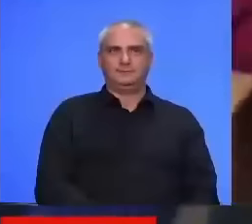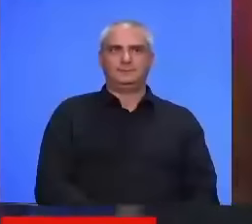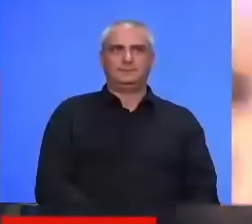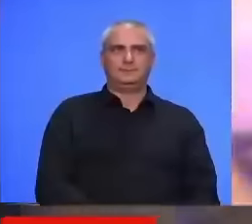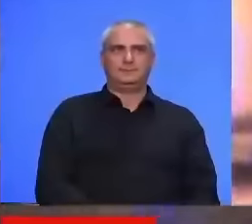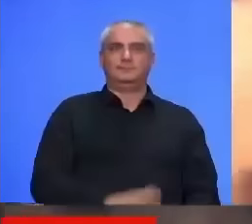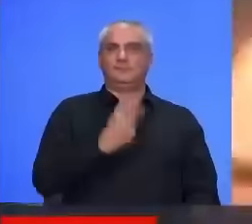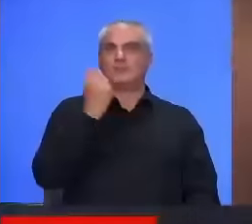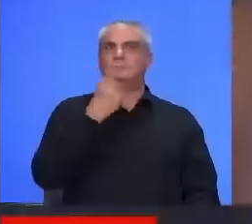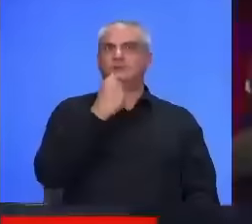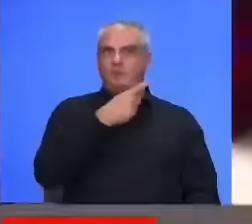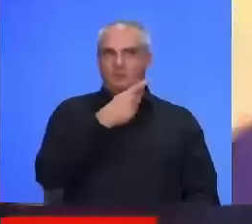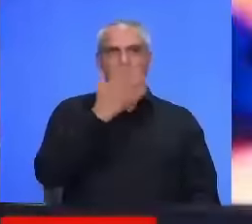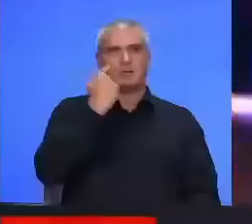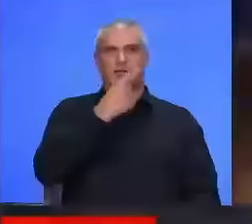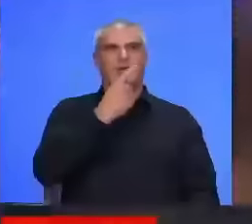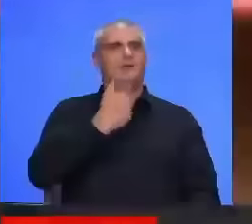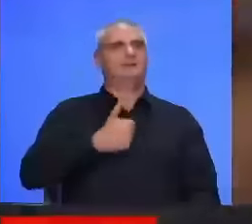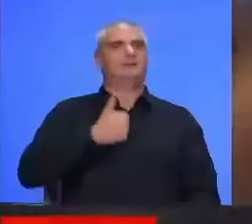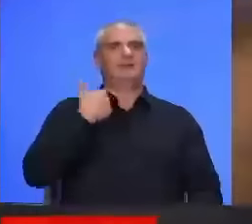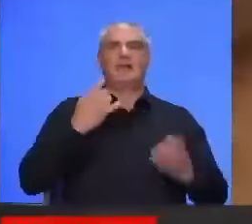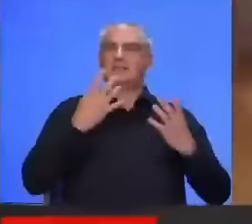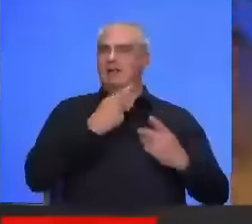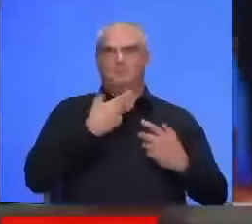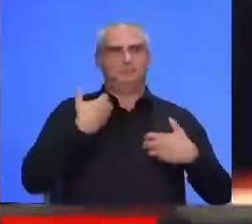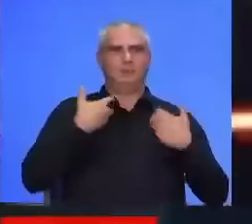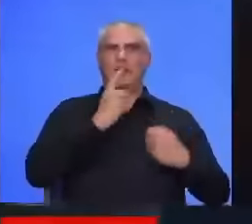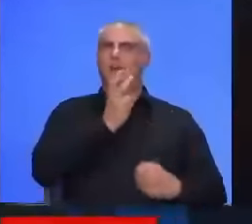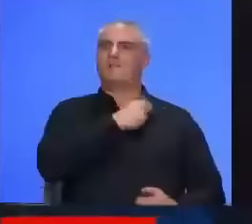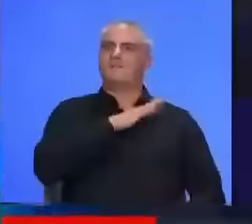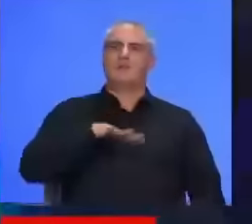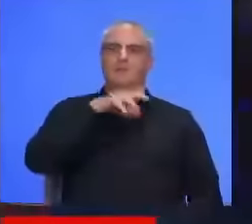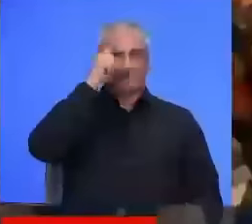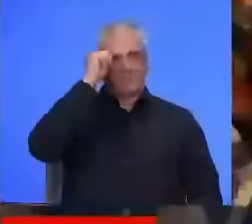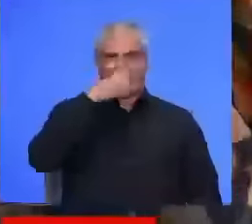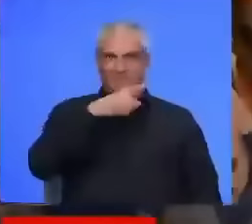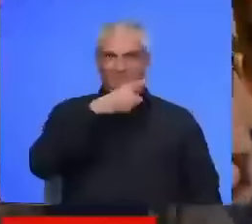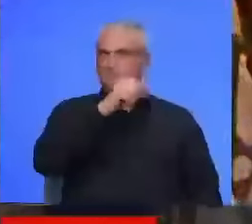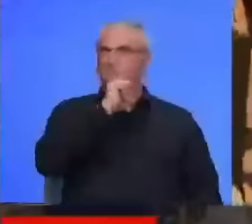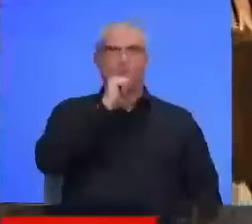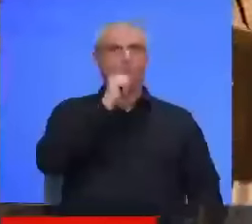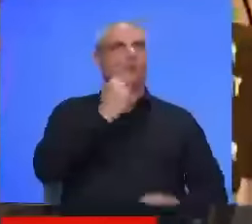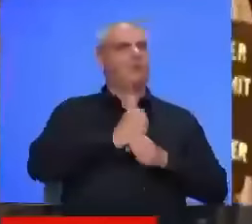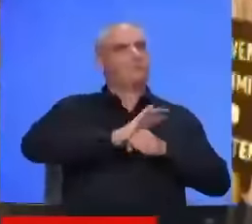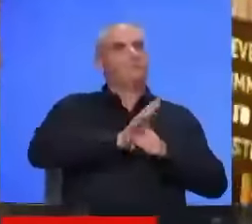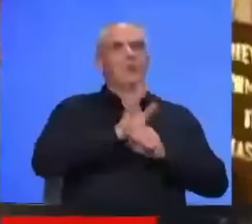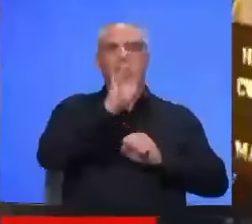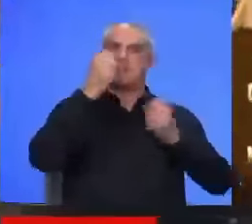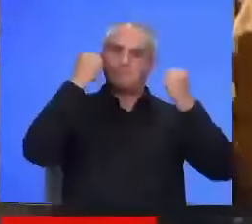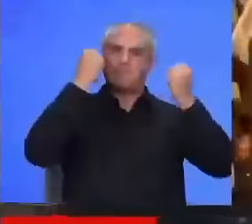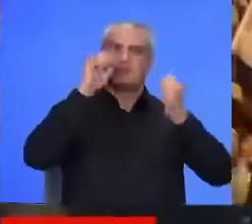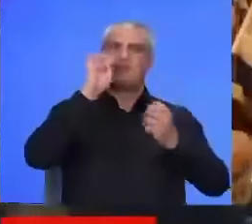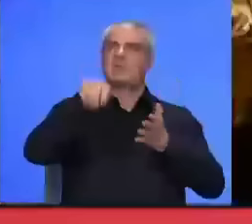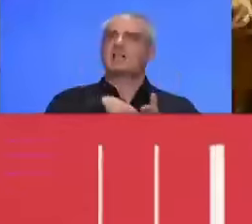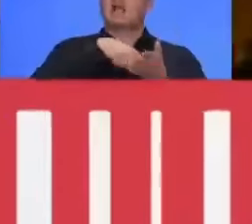במשך שבועות ארוכים זה היה מסר אתרי לביטחון לאומי על מפקד מחוז תל אביב עמי אשד, שסירב לנהוג ביד קשה כלפי מפגינים